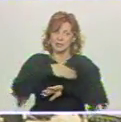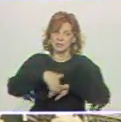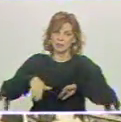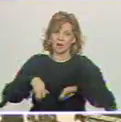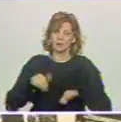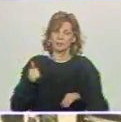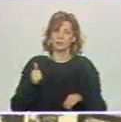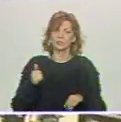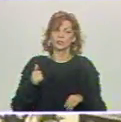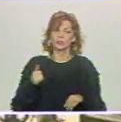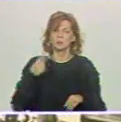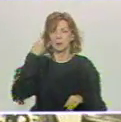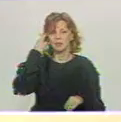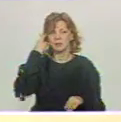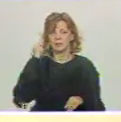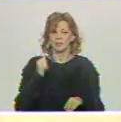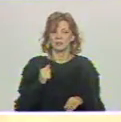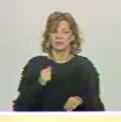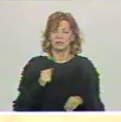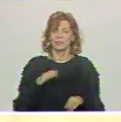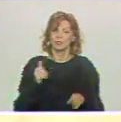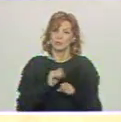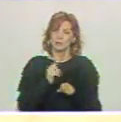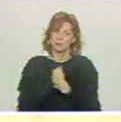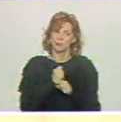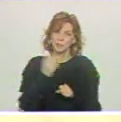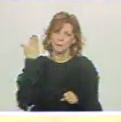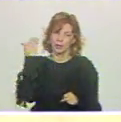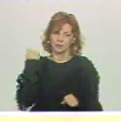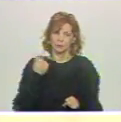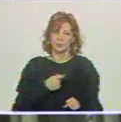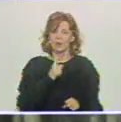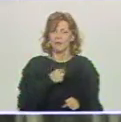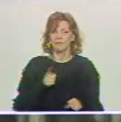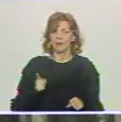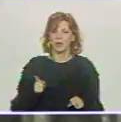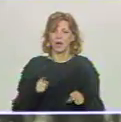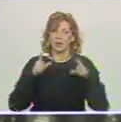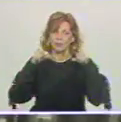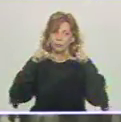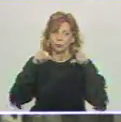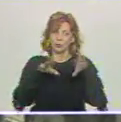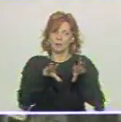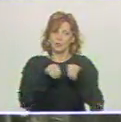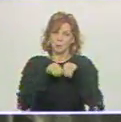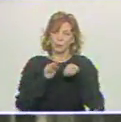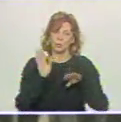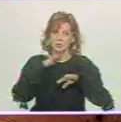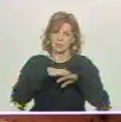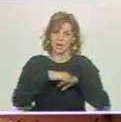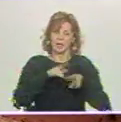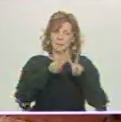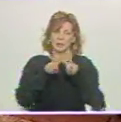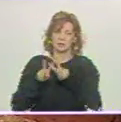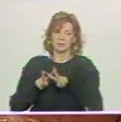drum spre casă mă gândesc că mă așteaptă bunica cu cartofi prăjiți. Fiecare postare atrage zeci de mii de vizualizări. Până aici este însă